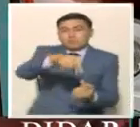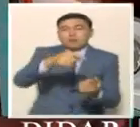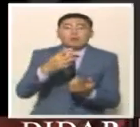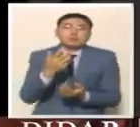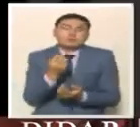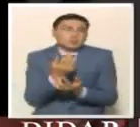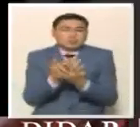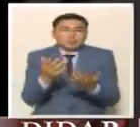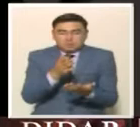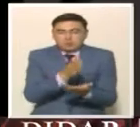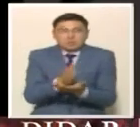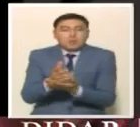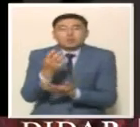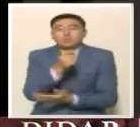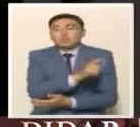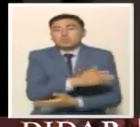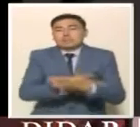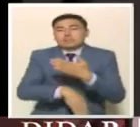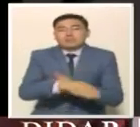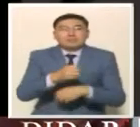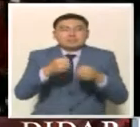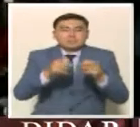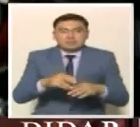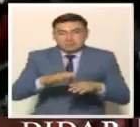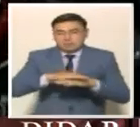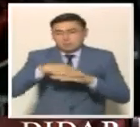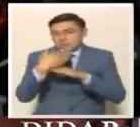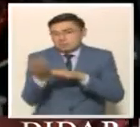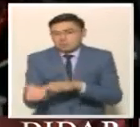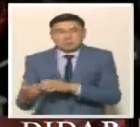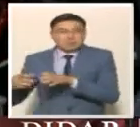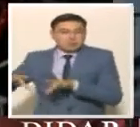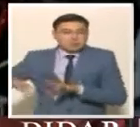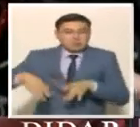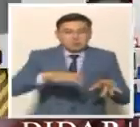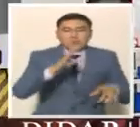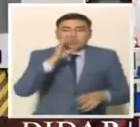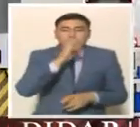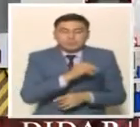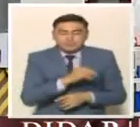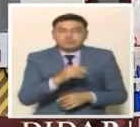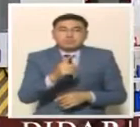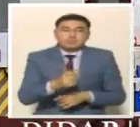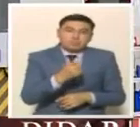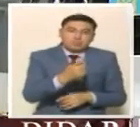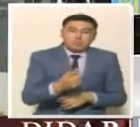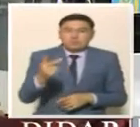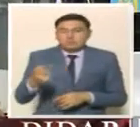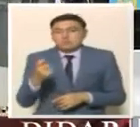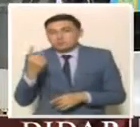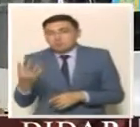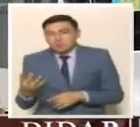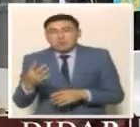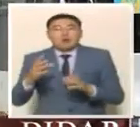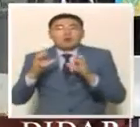қамтылған, мүмкіндігі шектеулі жандарға арналған сырғымалы баспалдағы да бар. Осылайша 105-2004 нөмірлі ескі маршруттар